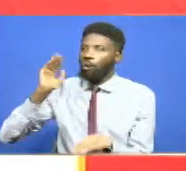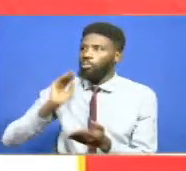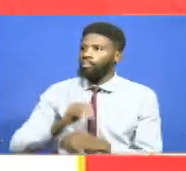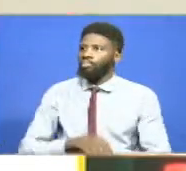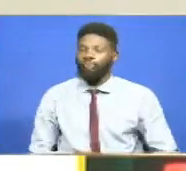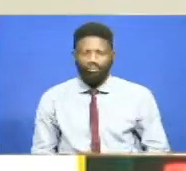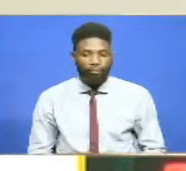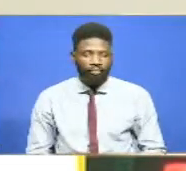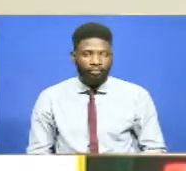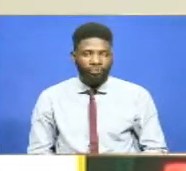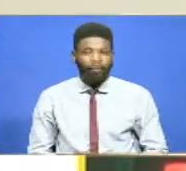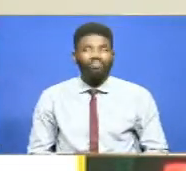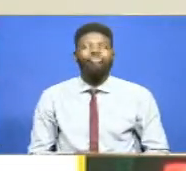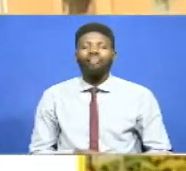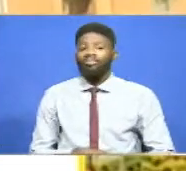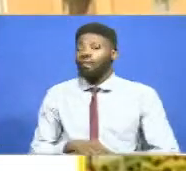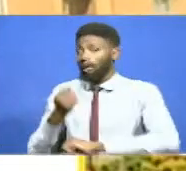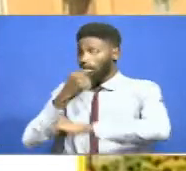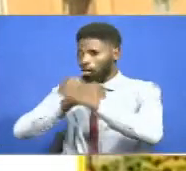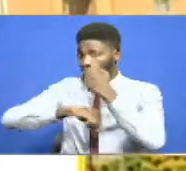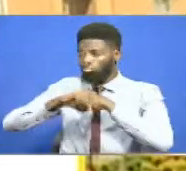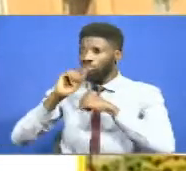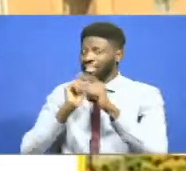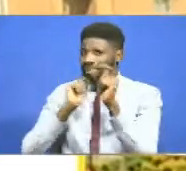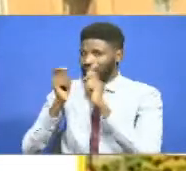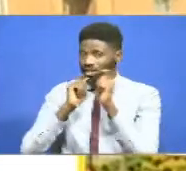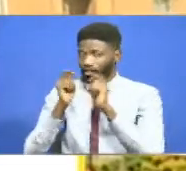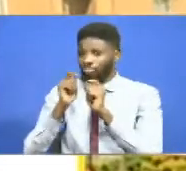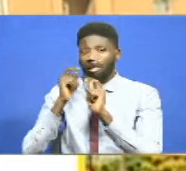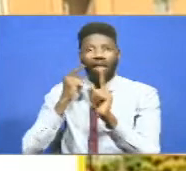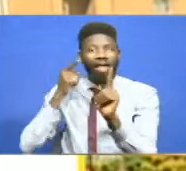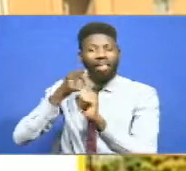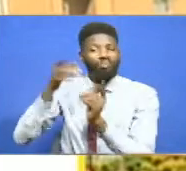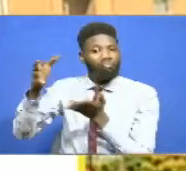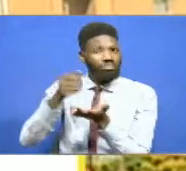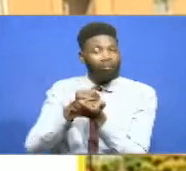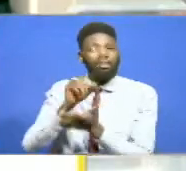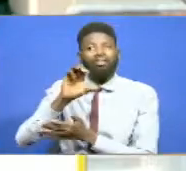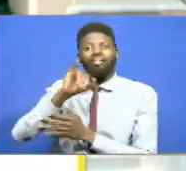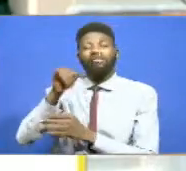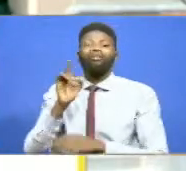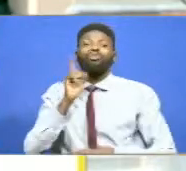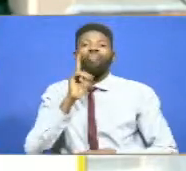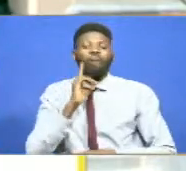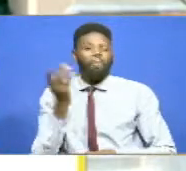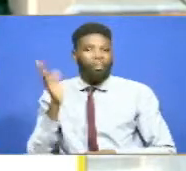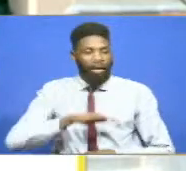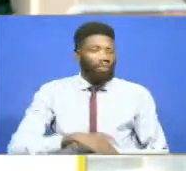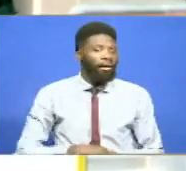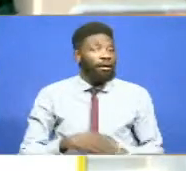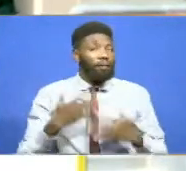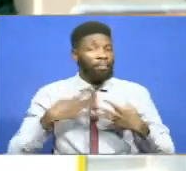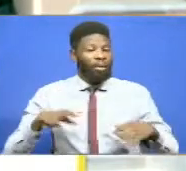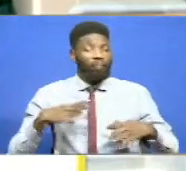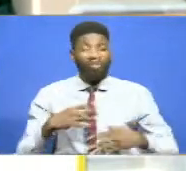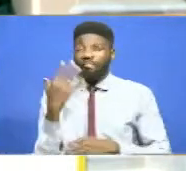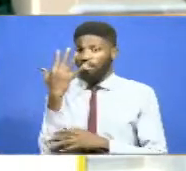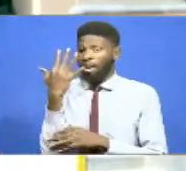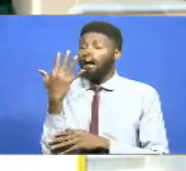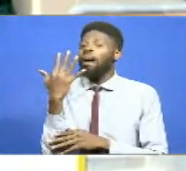Shughuli ya kumtafuta jaji mkuu kurejelewa kesho, huku wawaniaji watano zaidi wa wadhifa huo wakitarajiwa